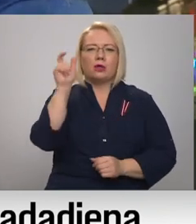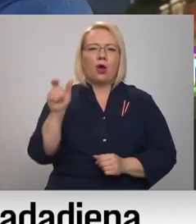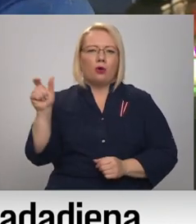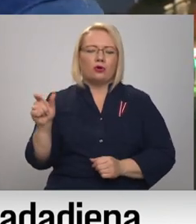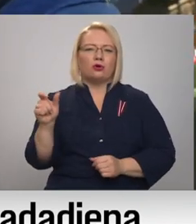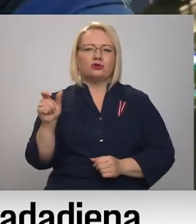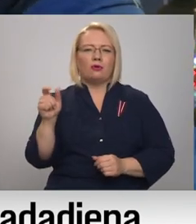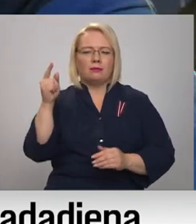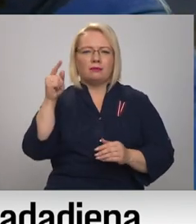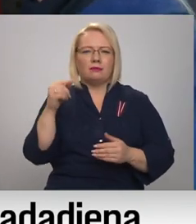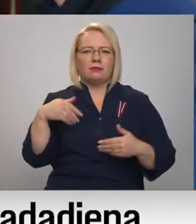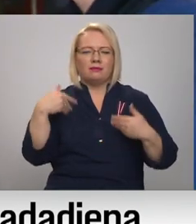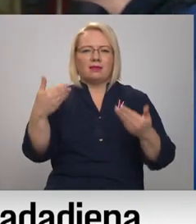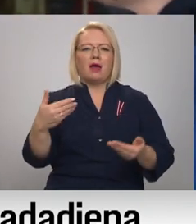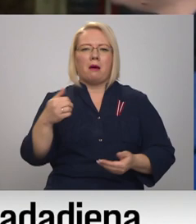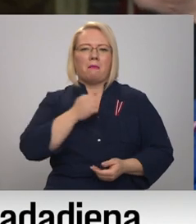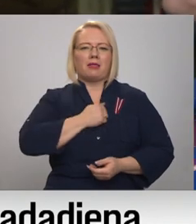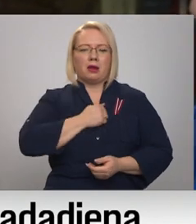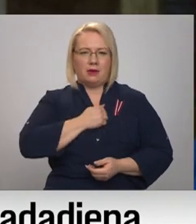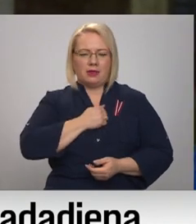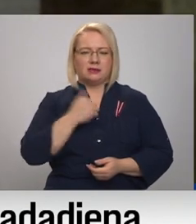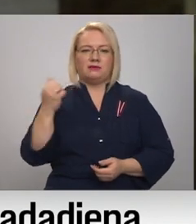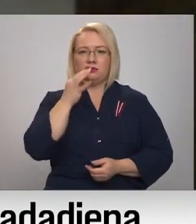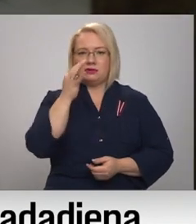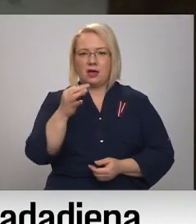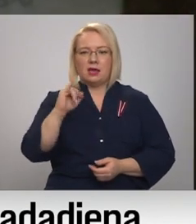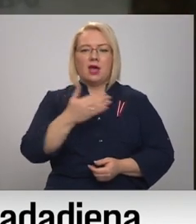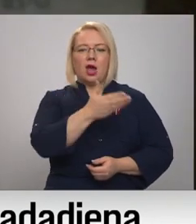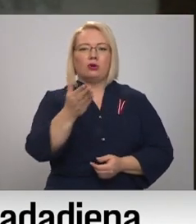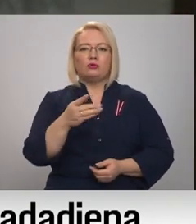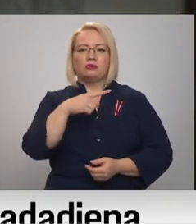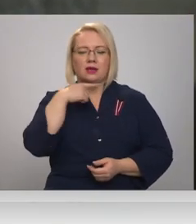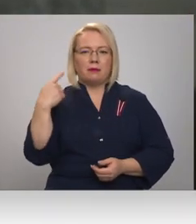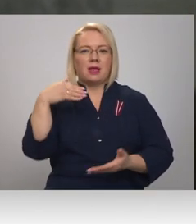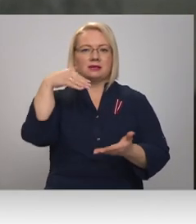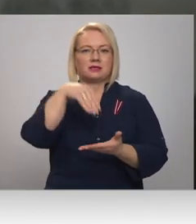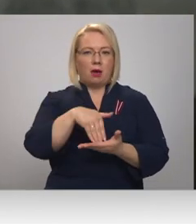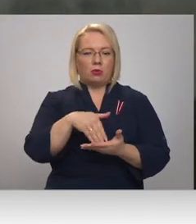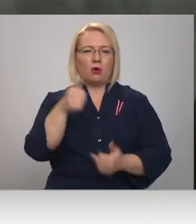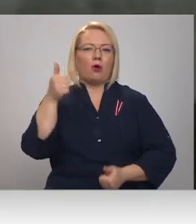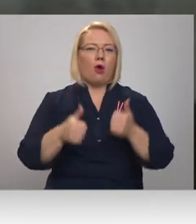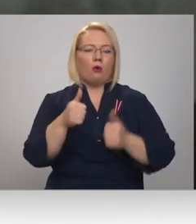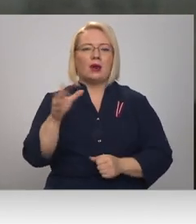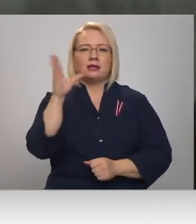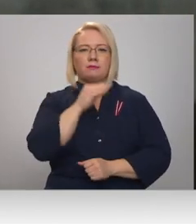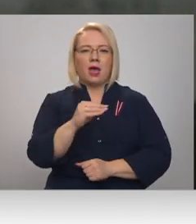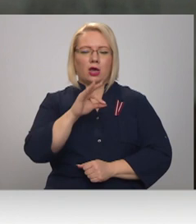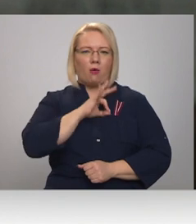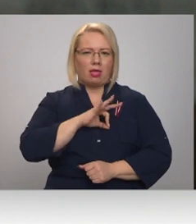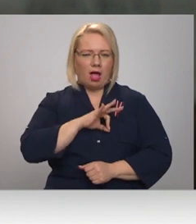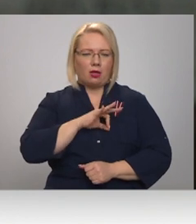šo patriotismu? Tad, ja jūs vēlaties stabilu un konkurētspējīgu atalgojumu, ja jūs